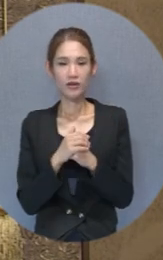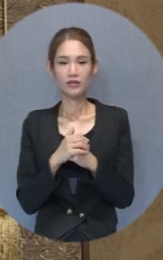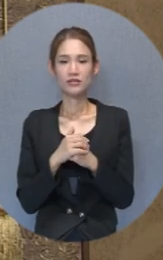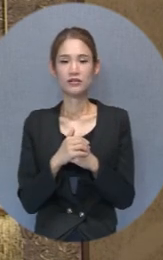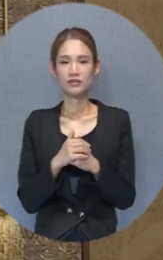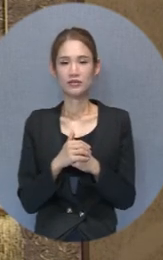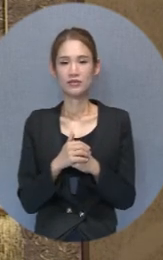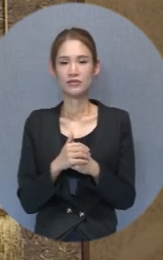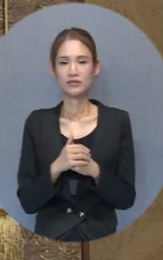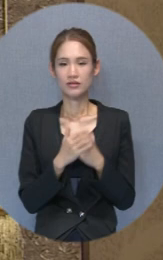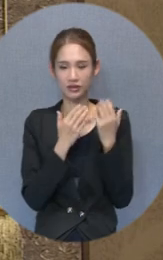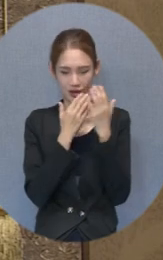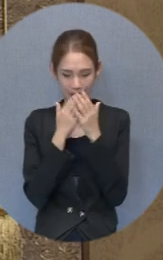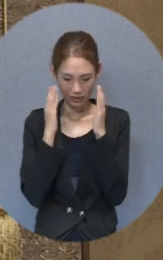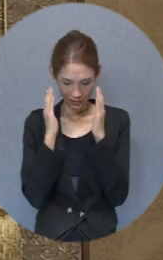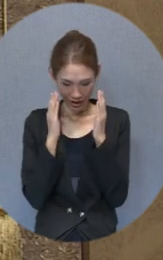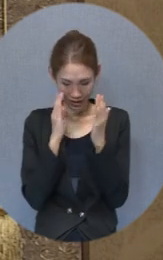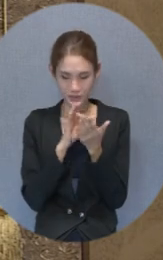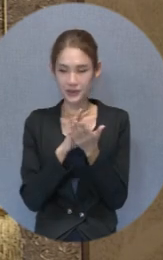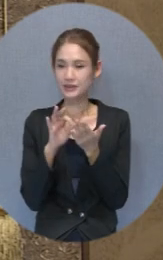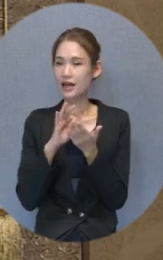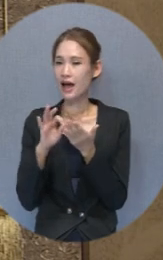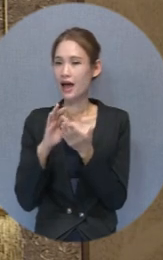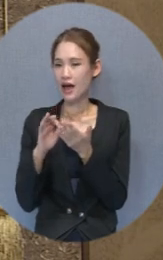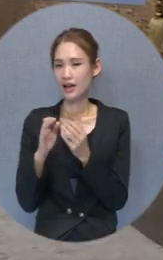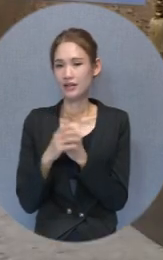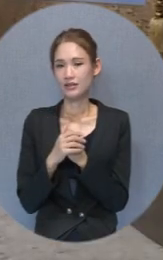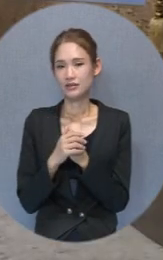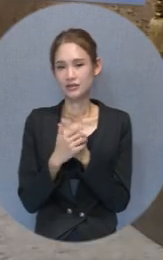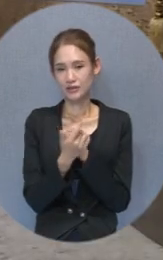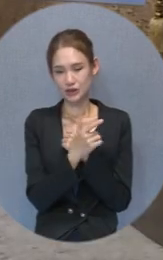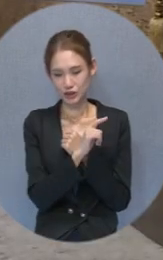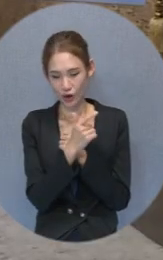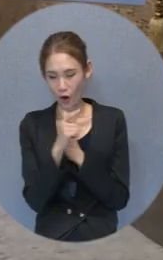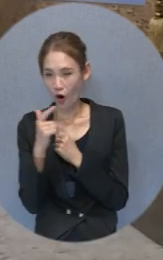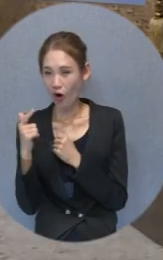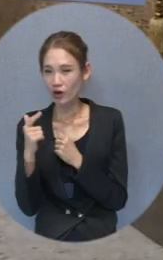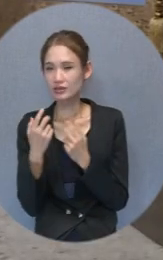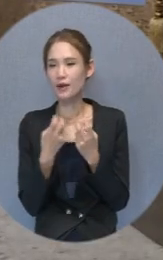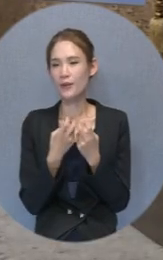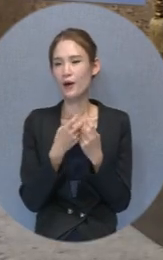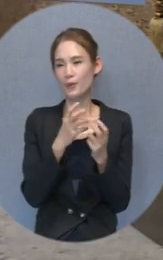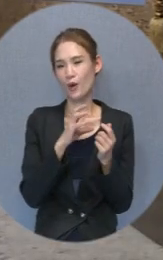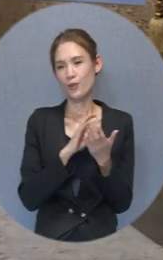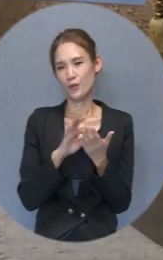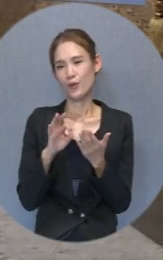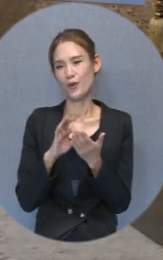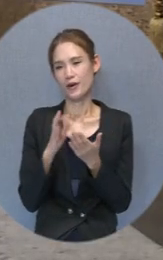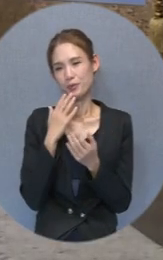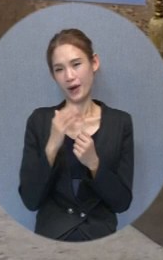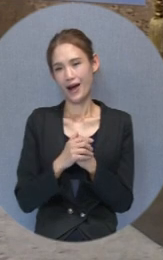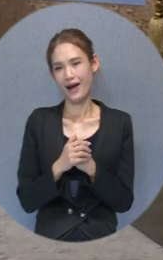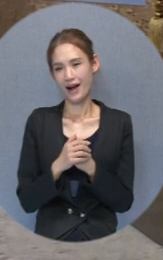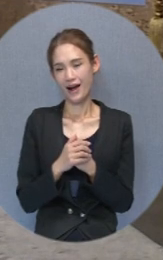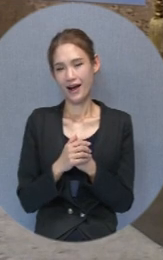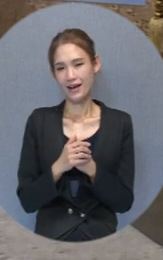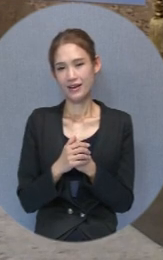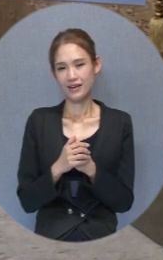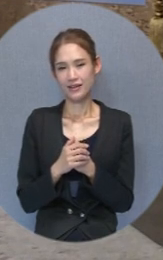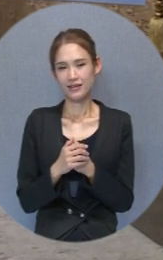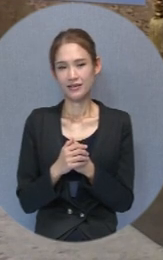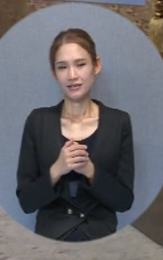이렇게 학습을 하는데 사용을 네. 하고 있죠. 여러 가지 방면으로 활용이 가능하도록 네, 그렇게 네, 이제 구상을 맞아요. 하신 거네요. 네,